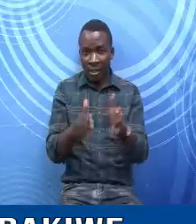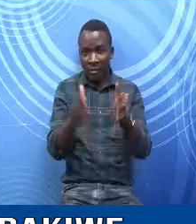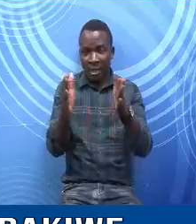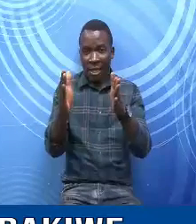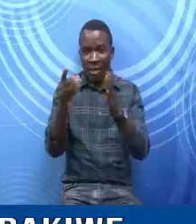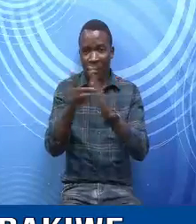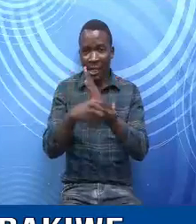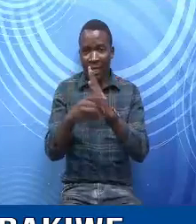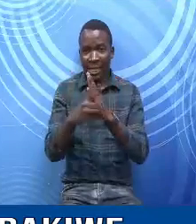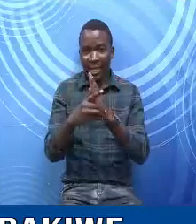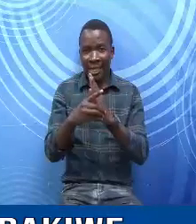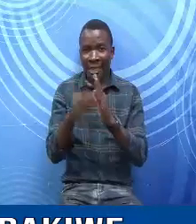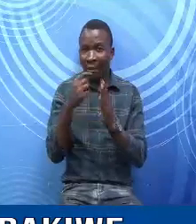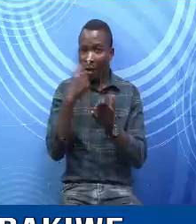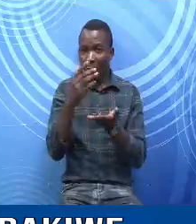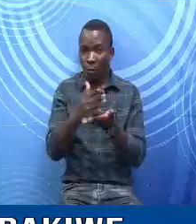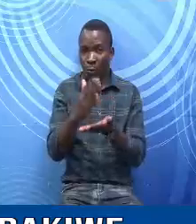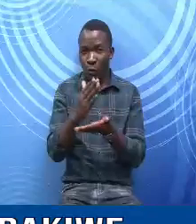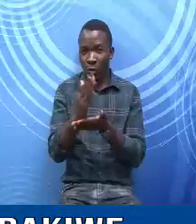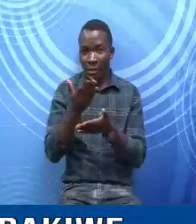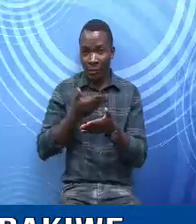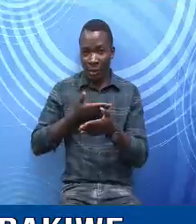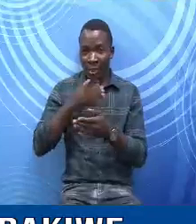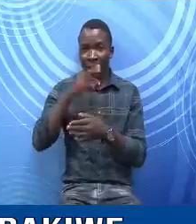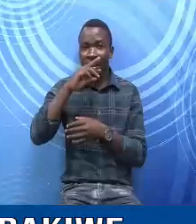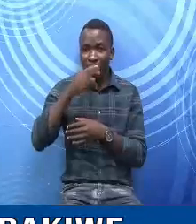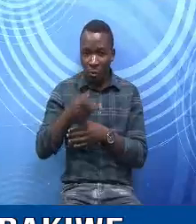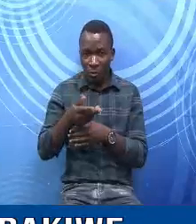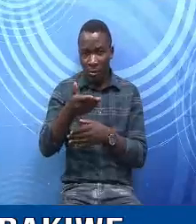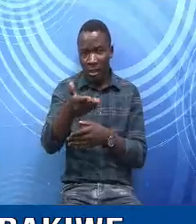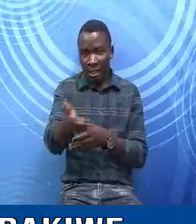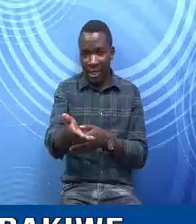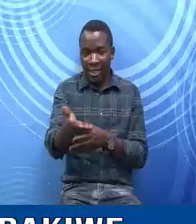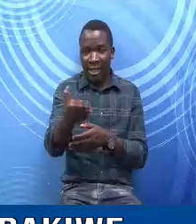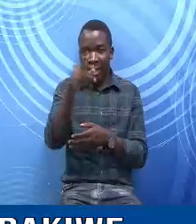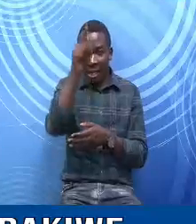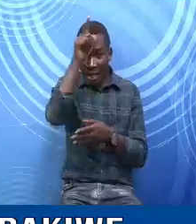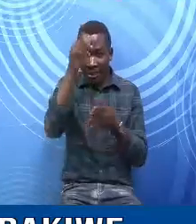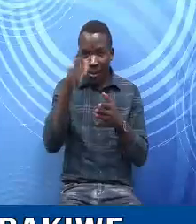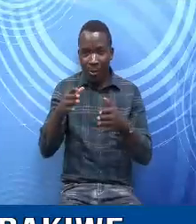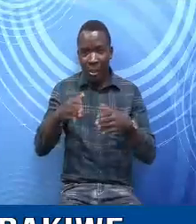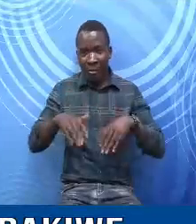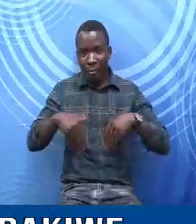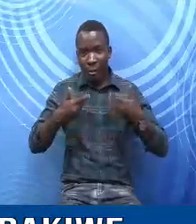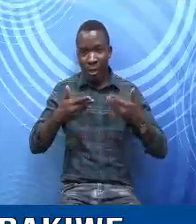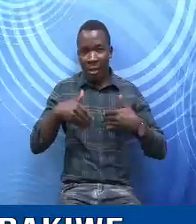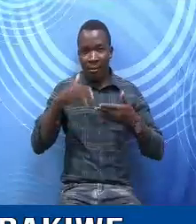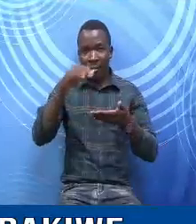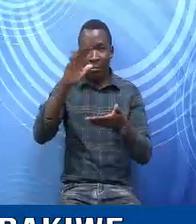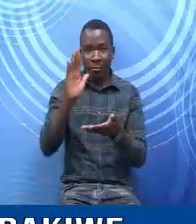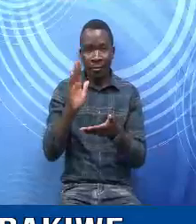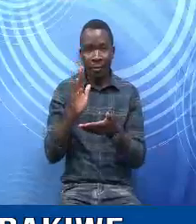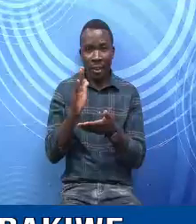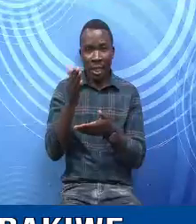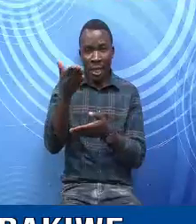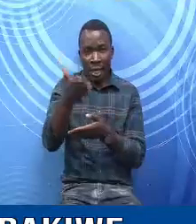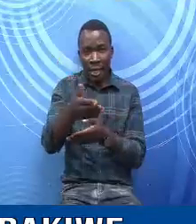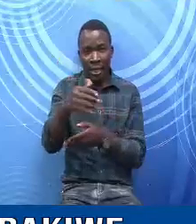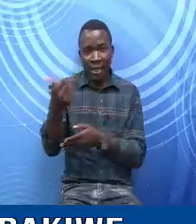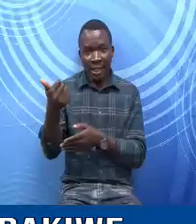navuga ko mu by'ukuri gifite igisubizo gifatika kandi abaturage barabyishimiye hari